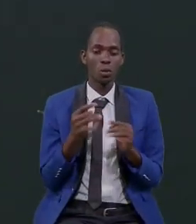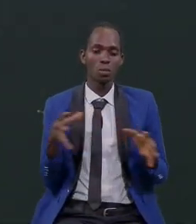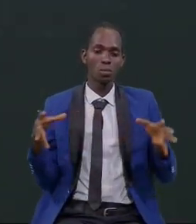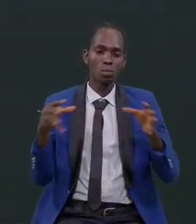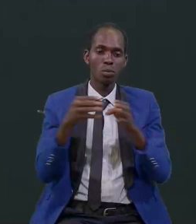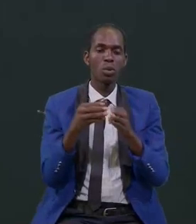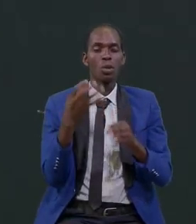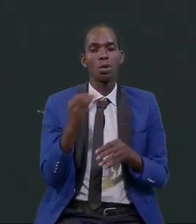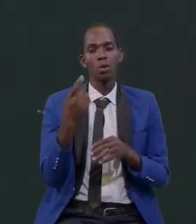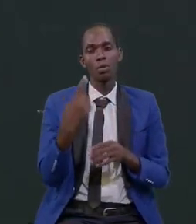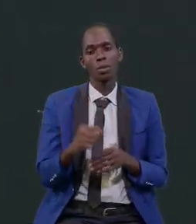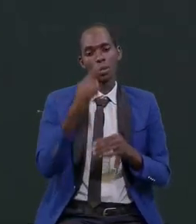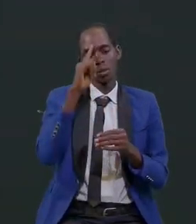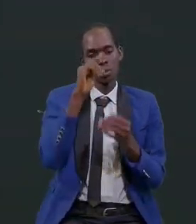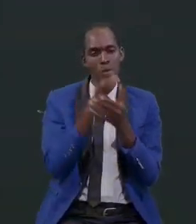Un pécheur